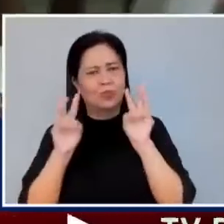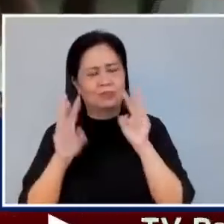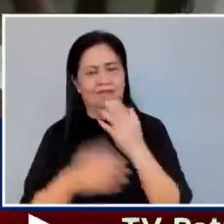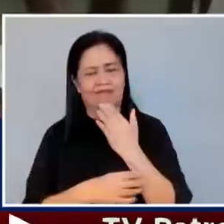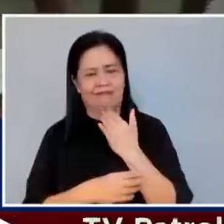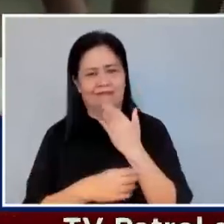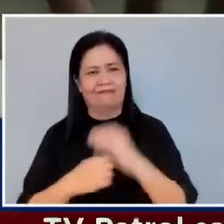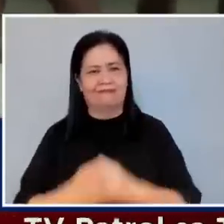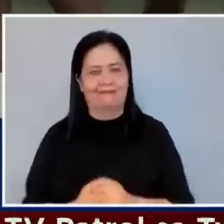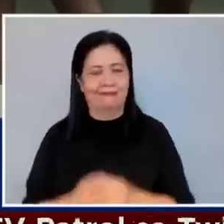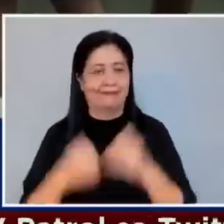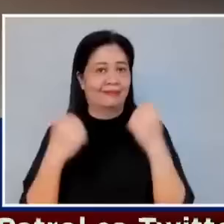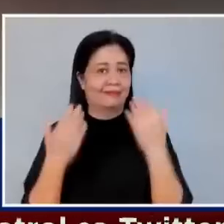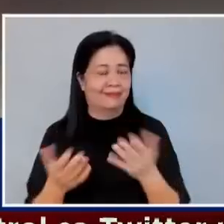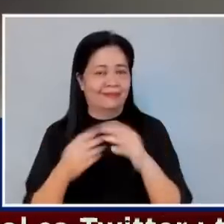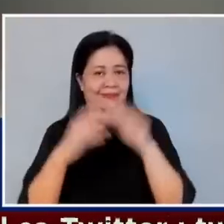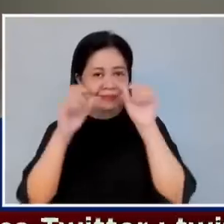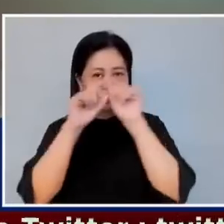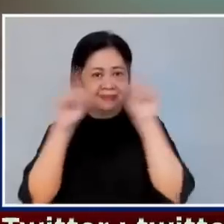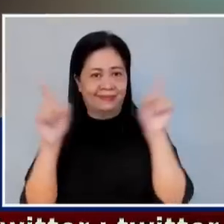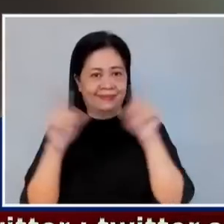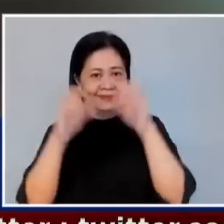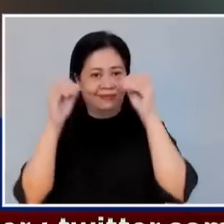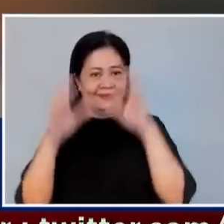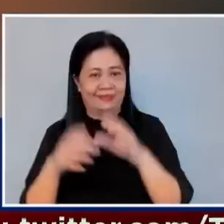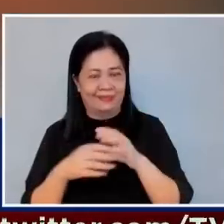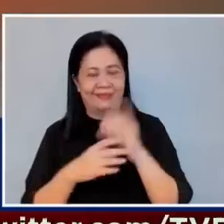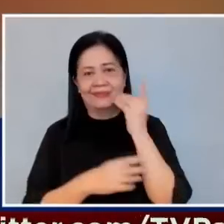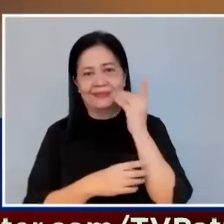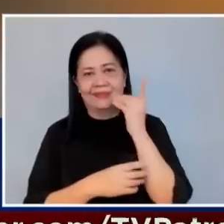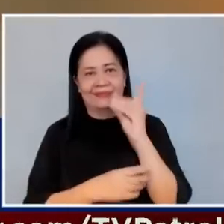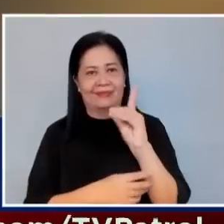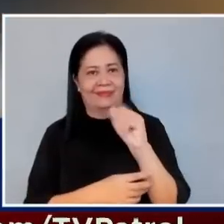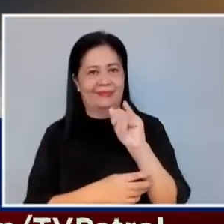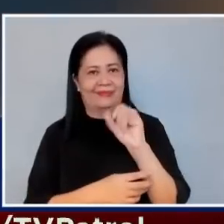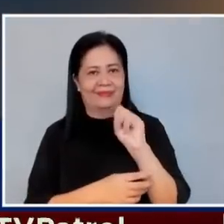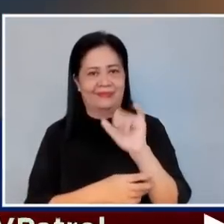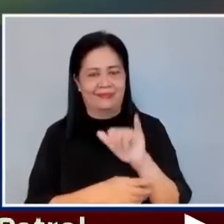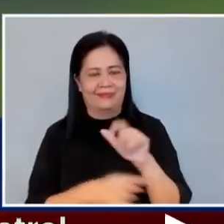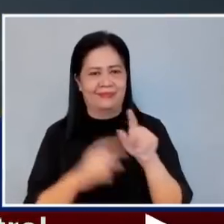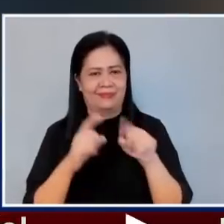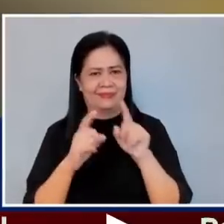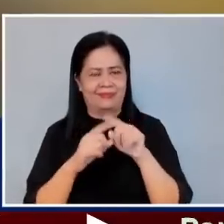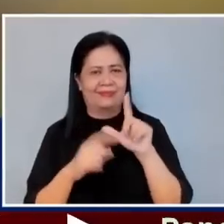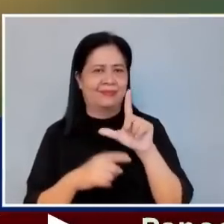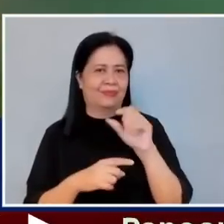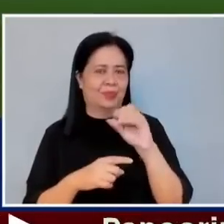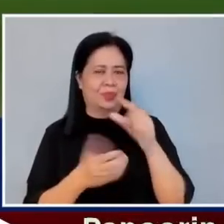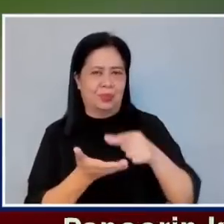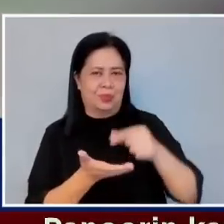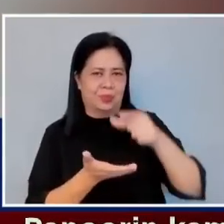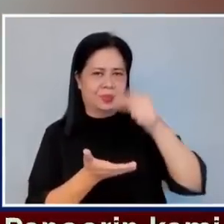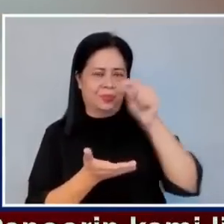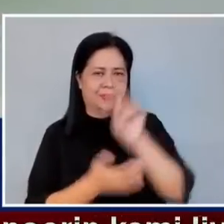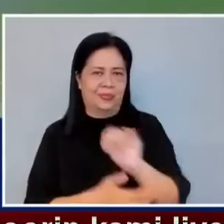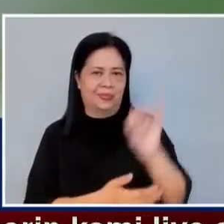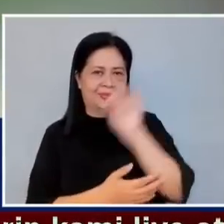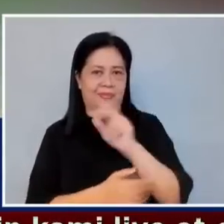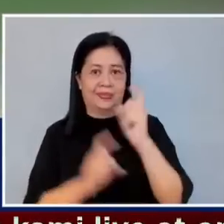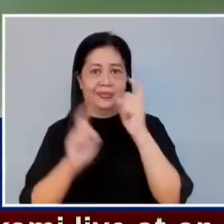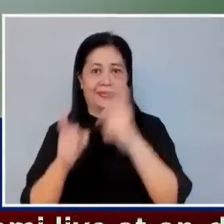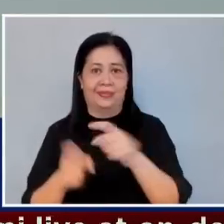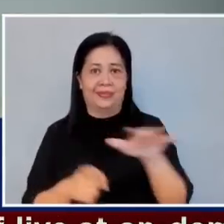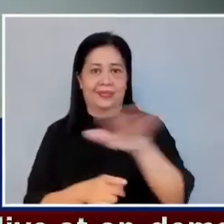O eto naman, nasurpresa si Teacher Daisy Ostrine ng Lawag City, Ilocos Norte sa regalo ng kanyang